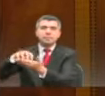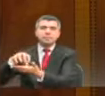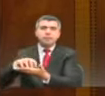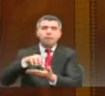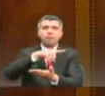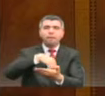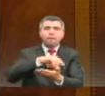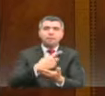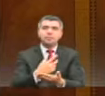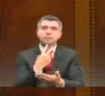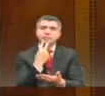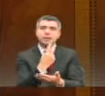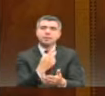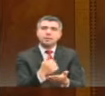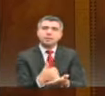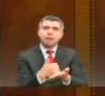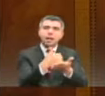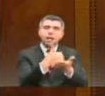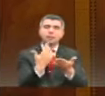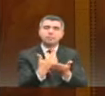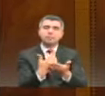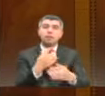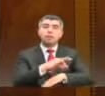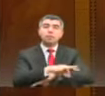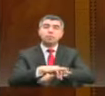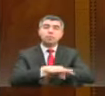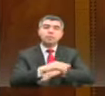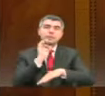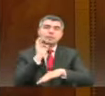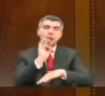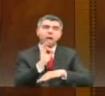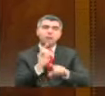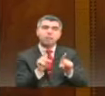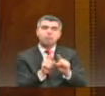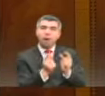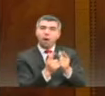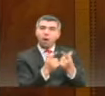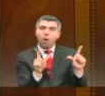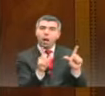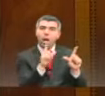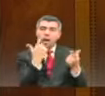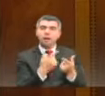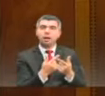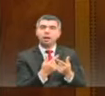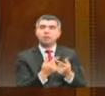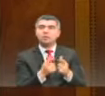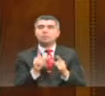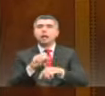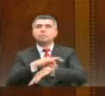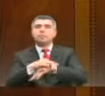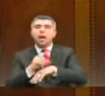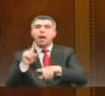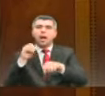ولا سيما دعم مجلس المنافسة والهيئة الوطنية للنزاهة والوقاية من